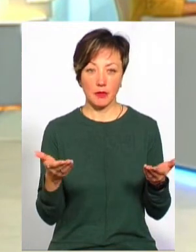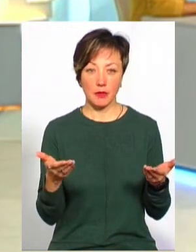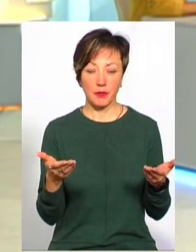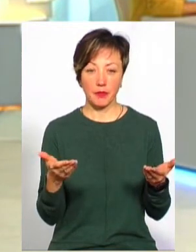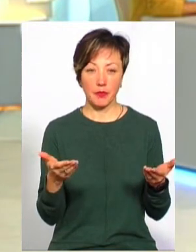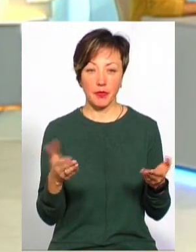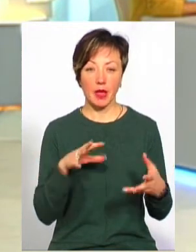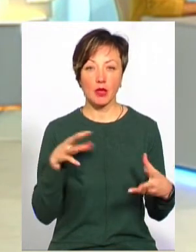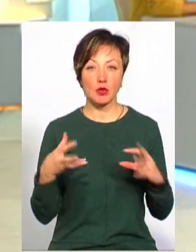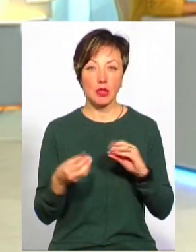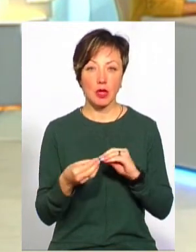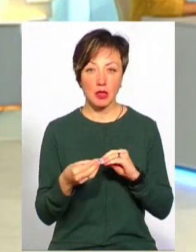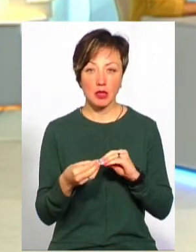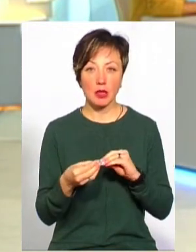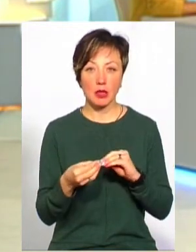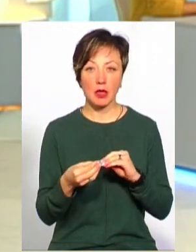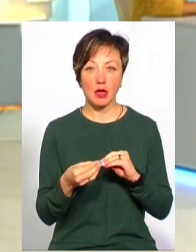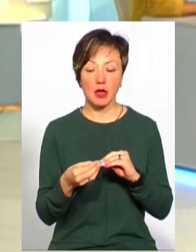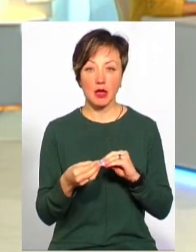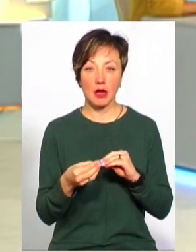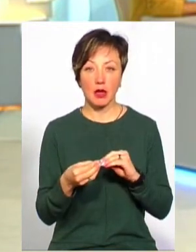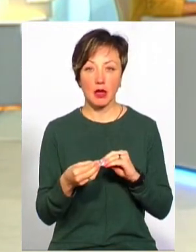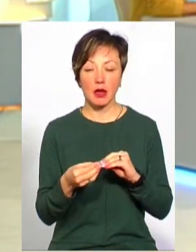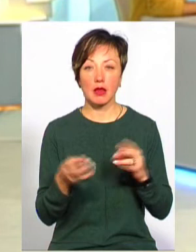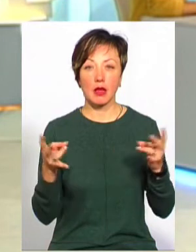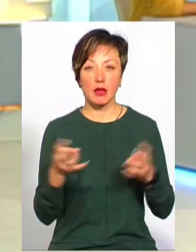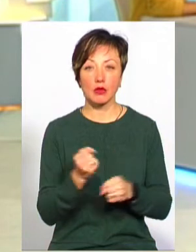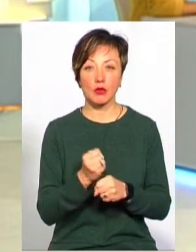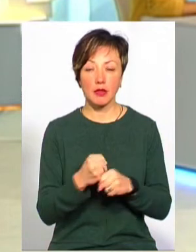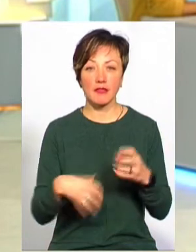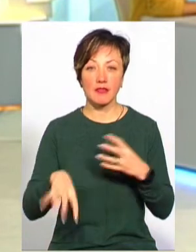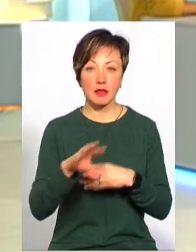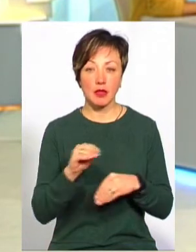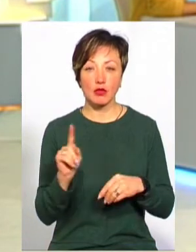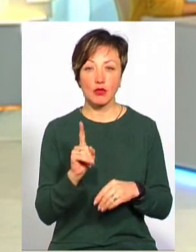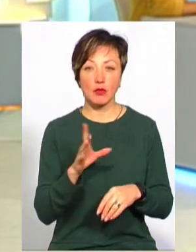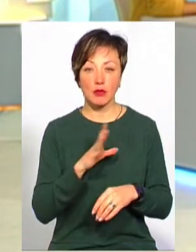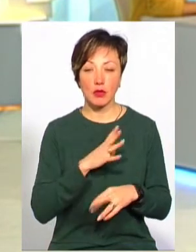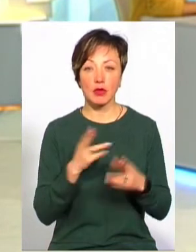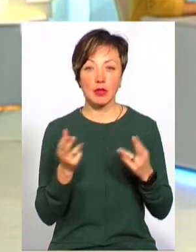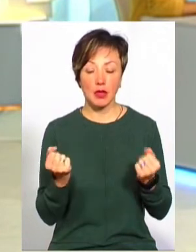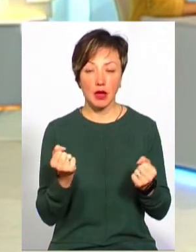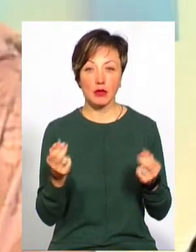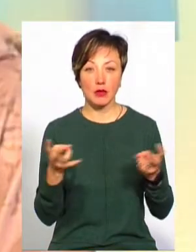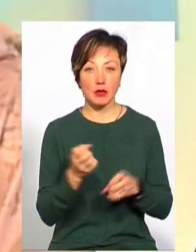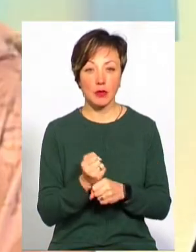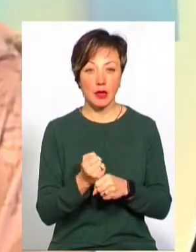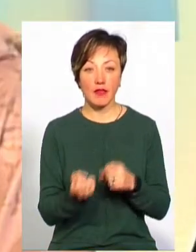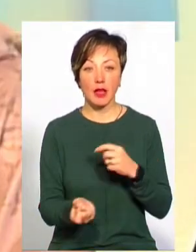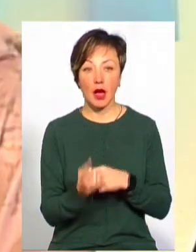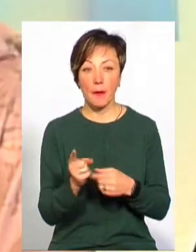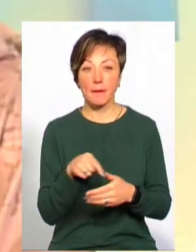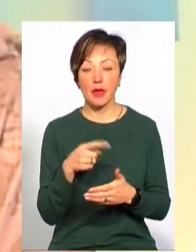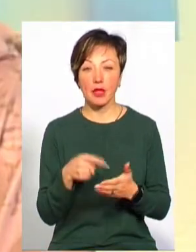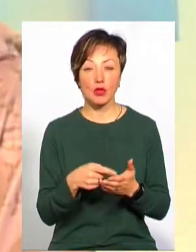Така разюча різниця, результат надмірної зарегульованості. Тобто, треба зробити все, щоб було тут. Да, треба зробити. Але в мене виникає